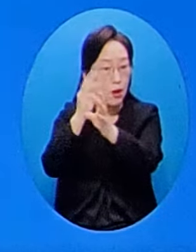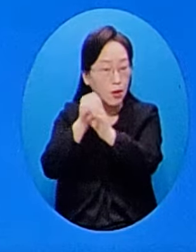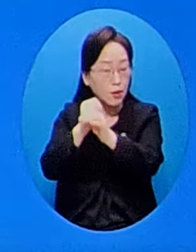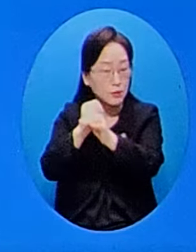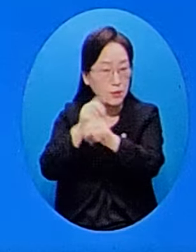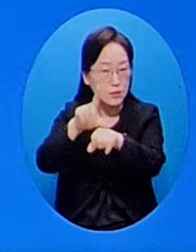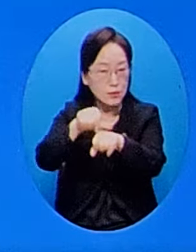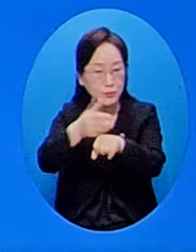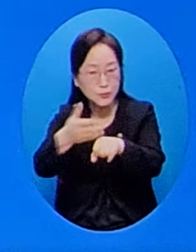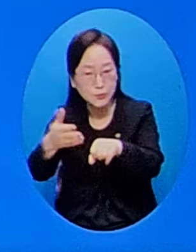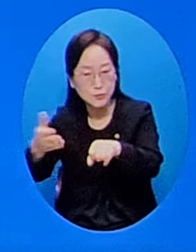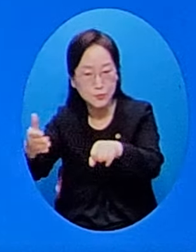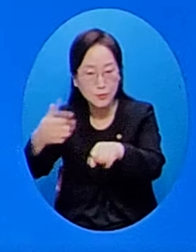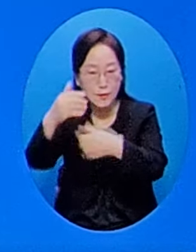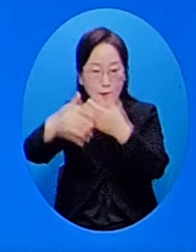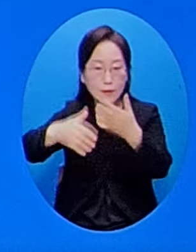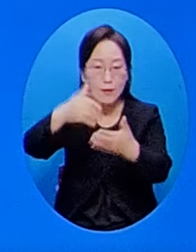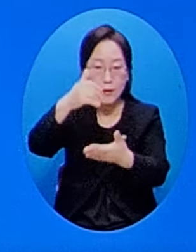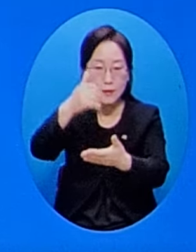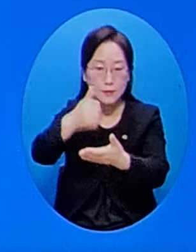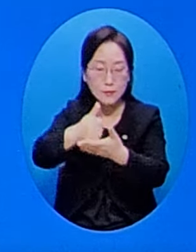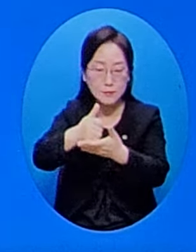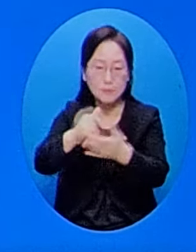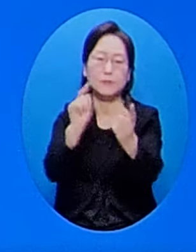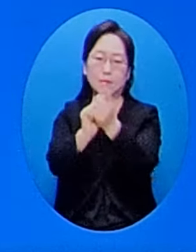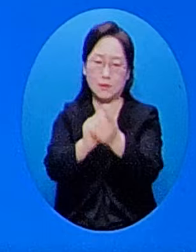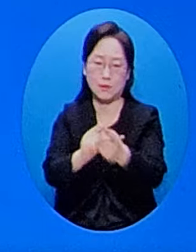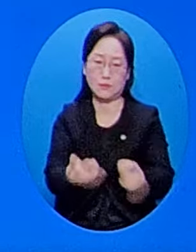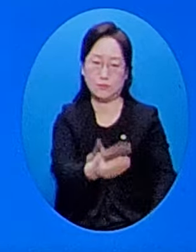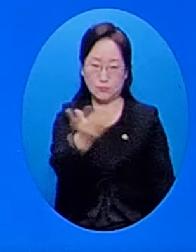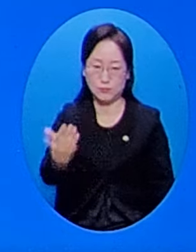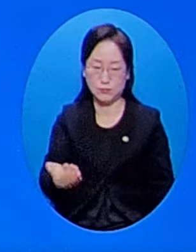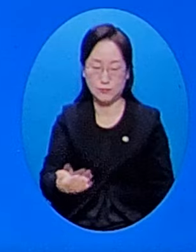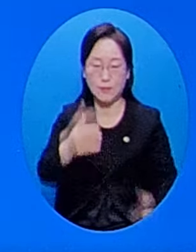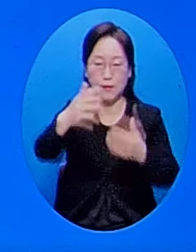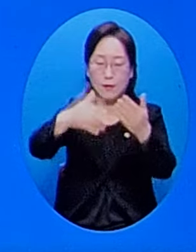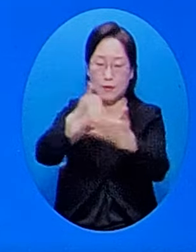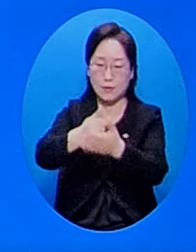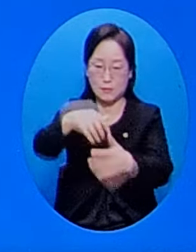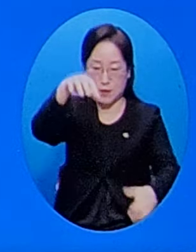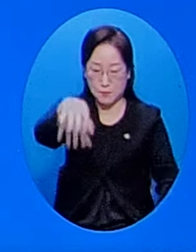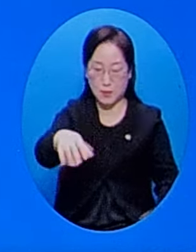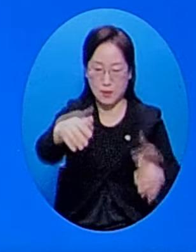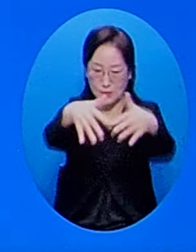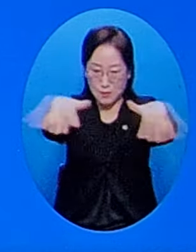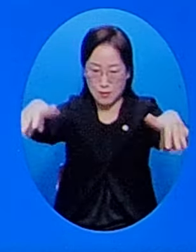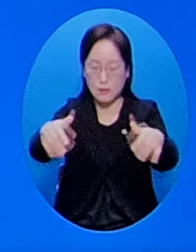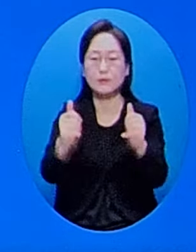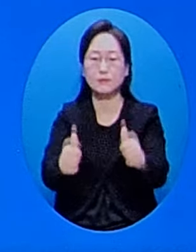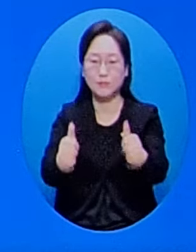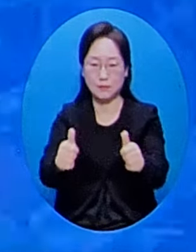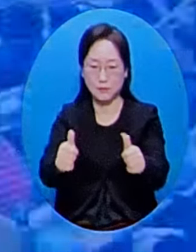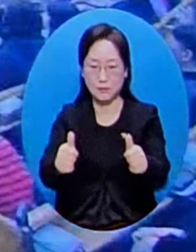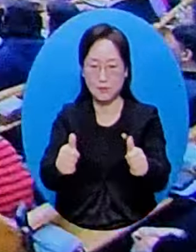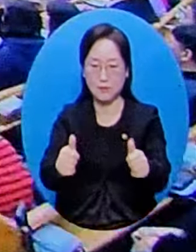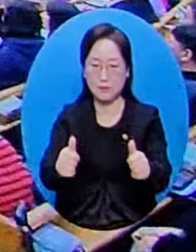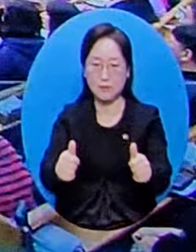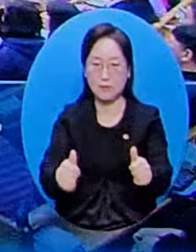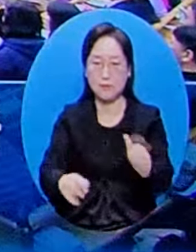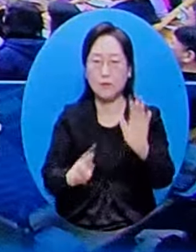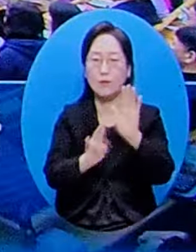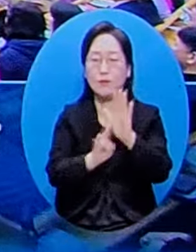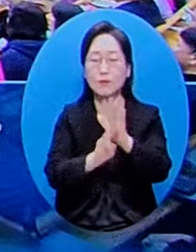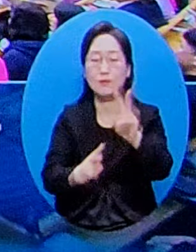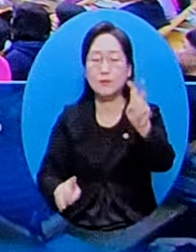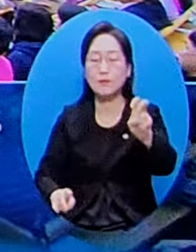한 모든 행위대로 그 결과를 보고하고 하나님 앞에서 심판을 받게 될 것입니다. 요한계시록